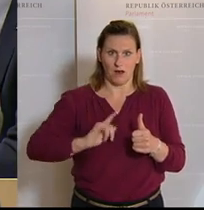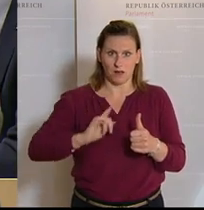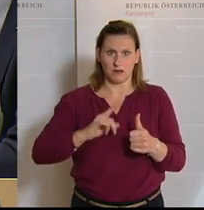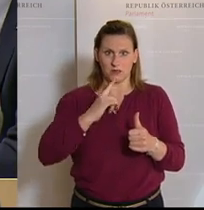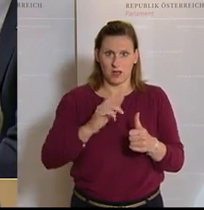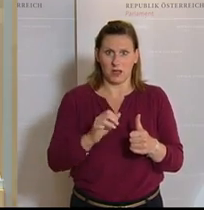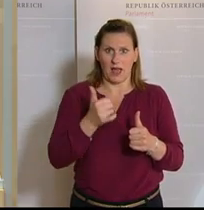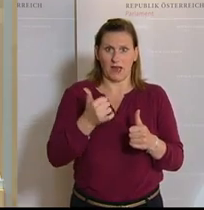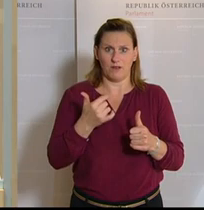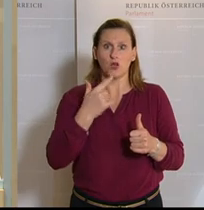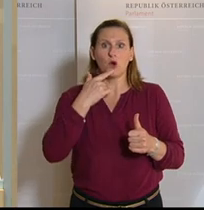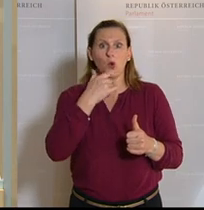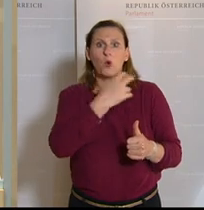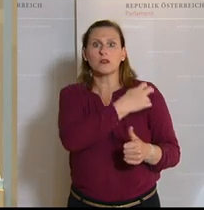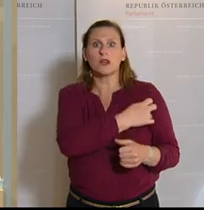dann sage ich Ihnen auch einmal eines,